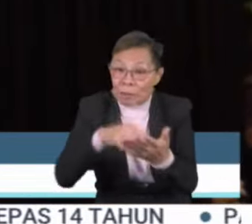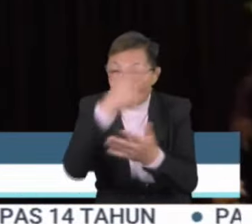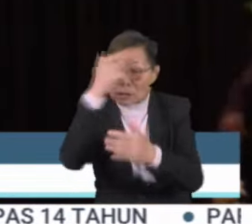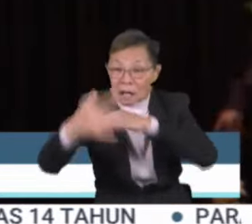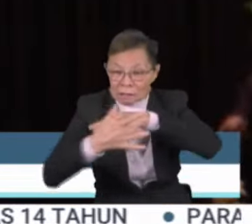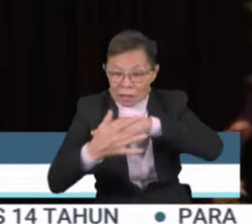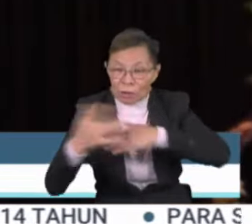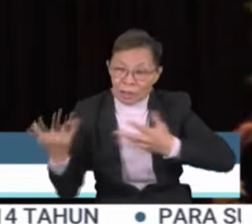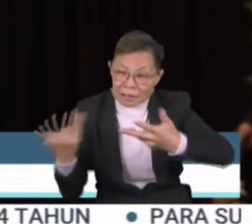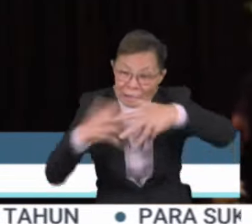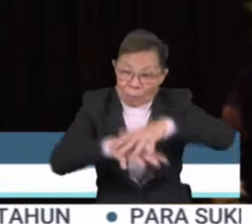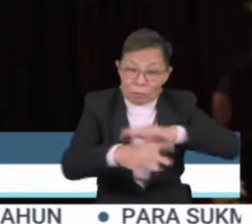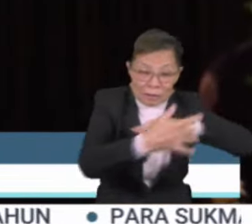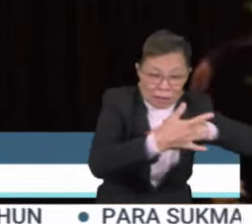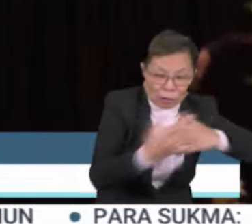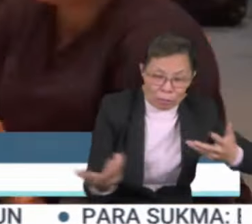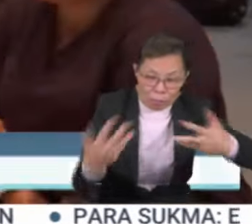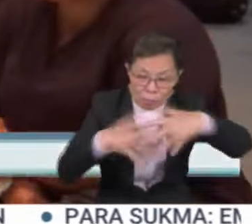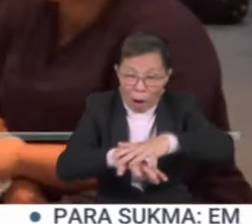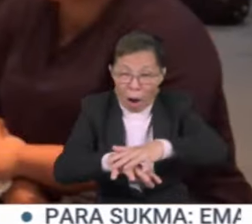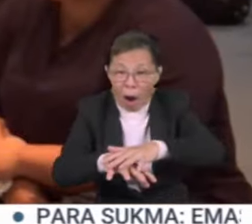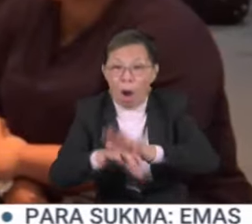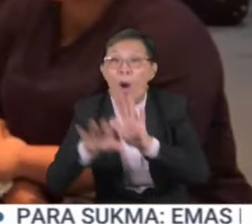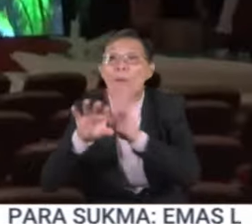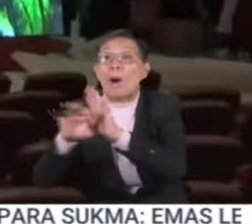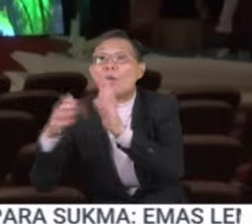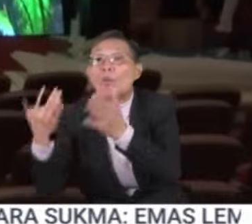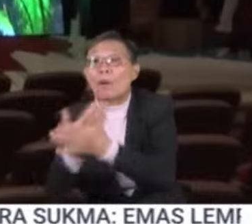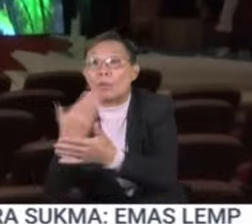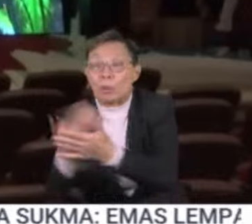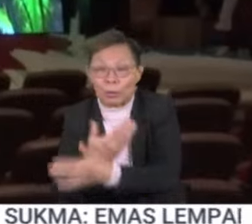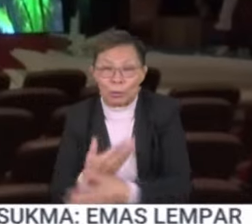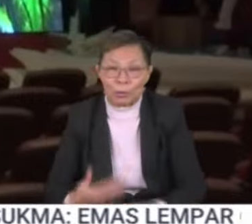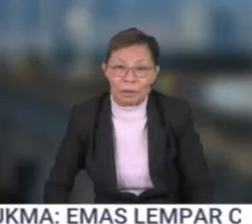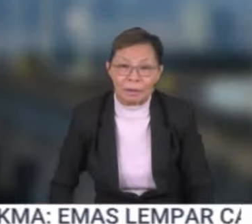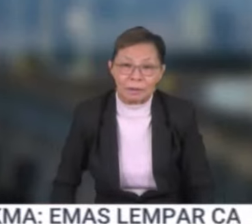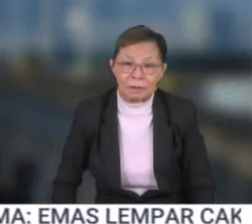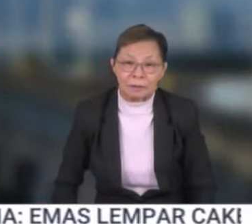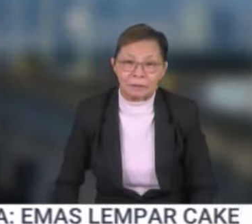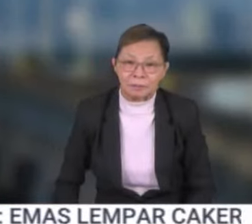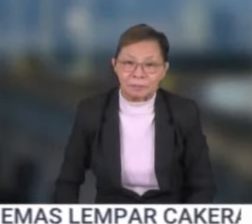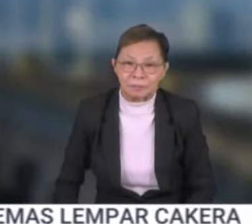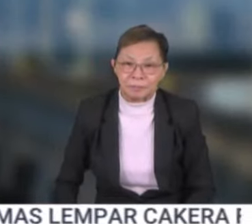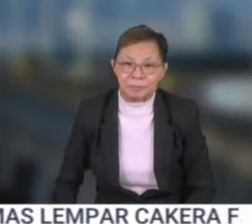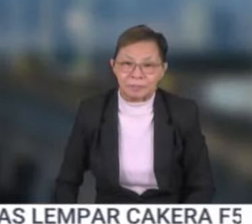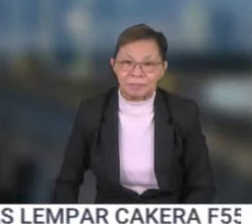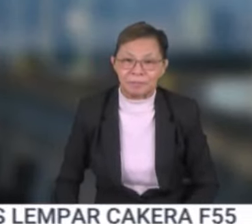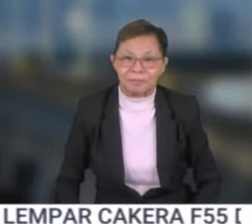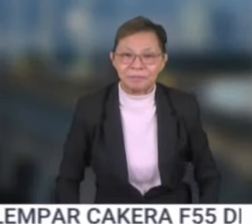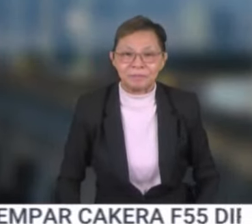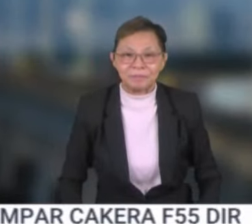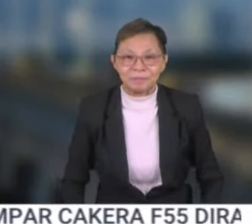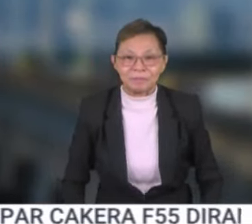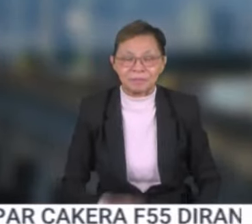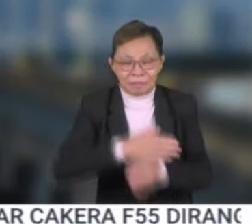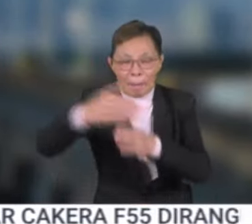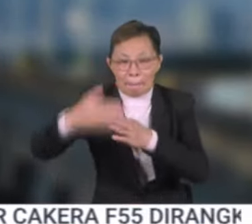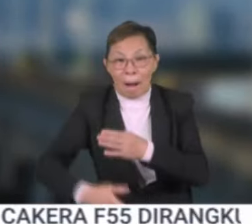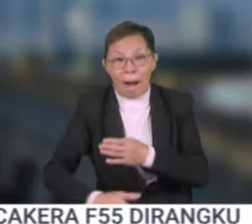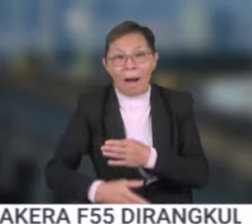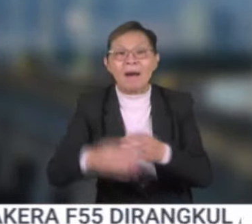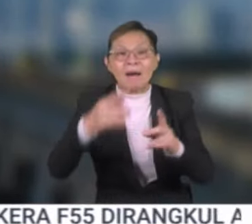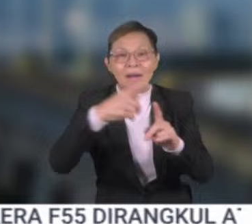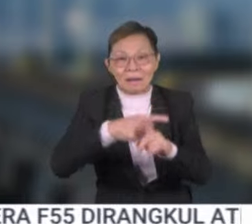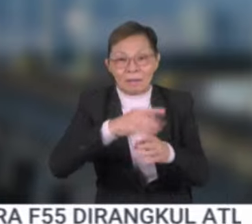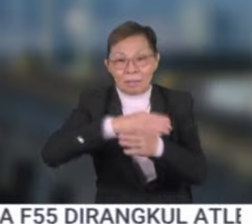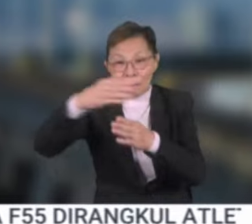teknologi kami gabungkan sekali, orang kata bentuk hybrid. Sekian paparan